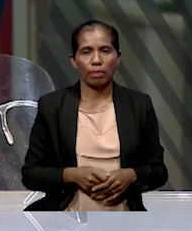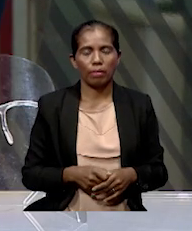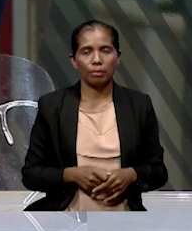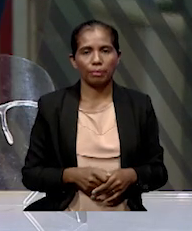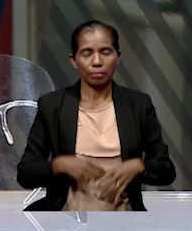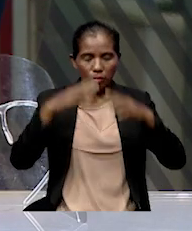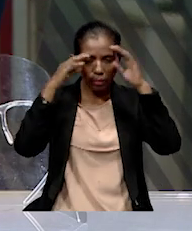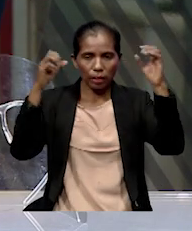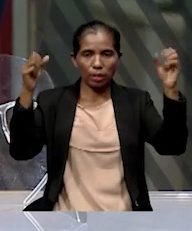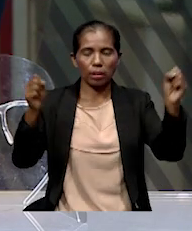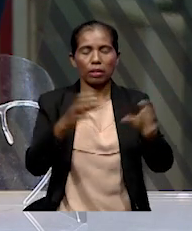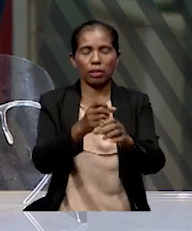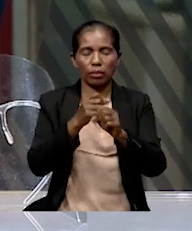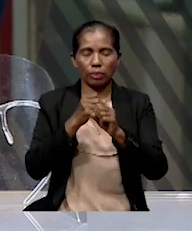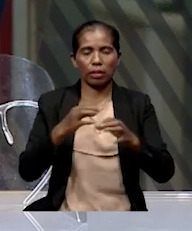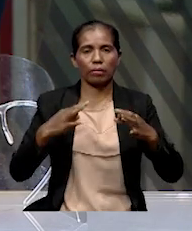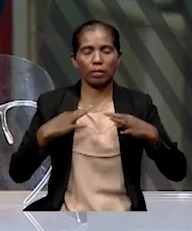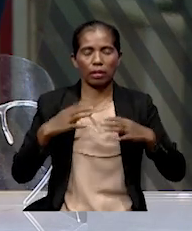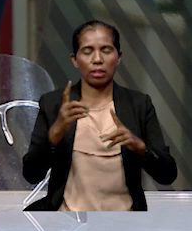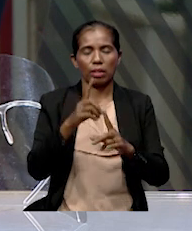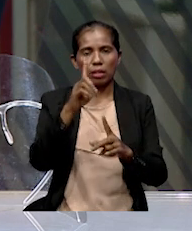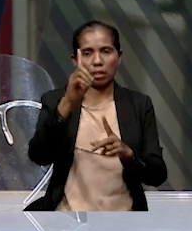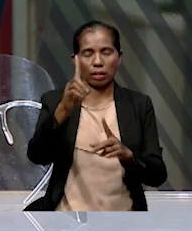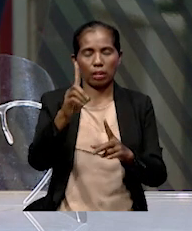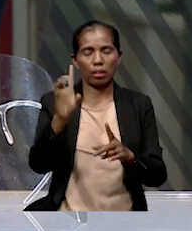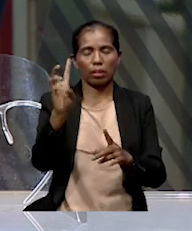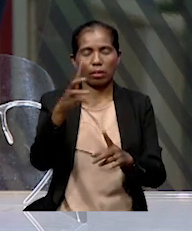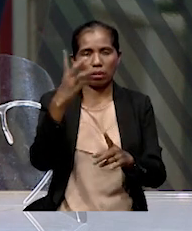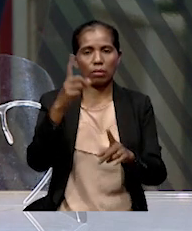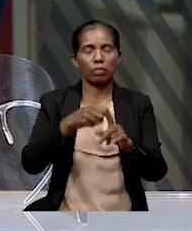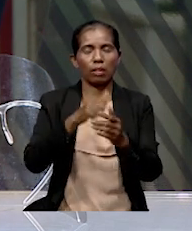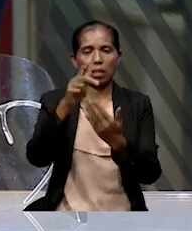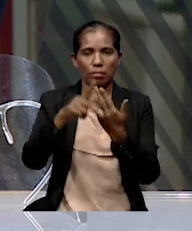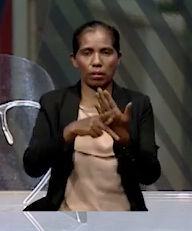Presiden Republike si Foti Firizan Walu silorong ida tolor sanuluri sineng fulang abrilne.